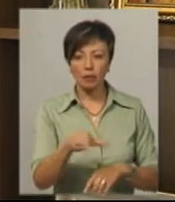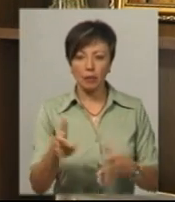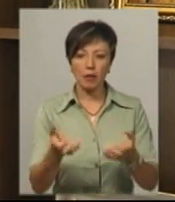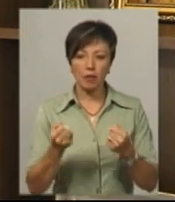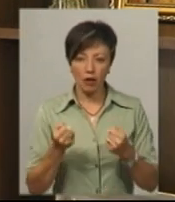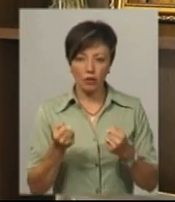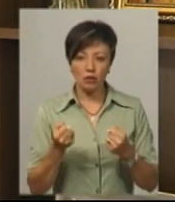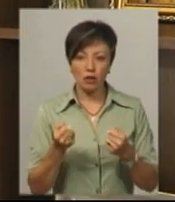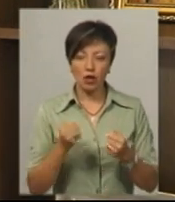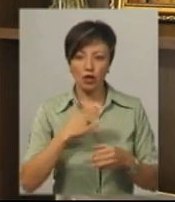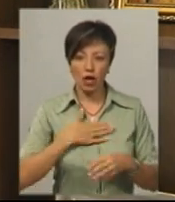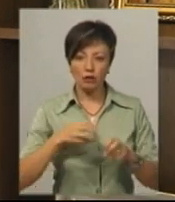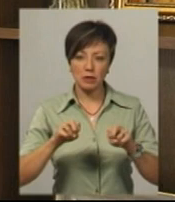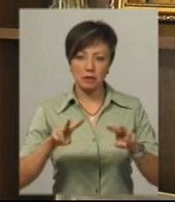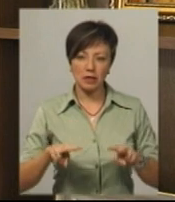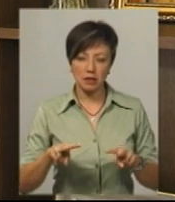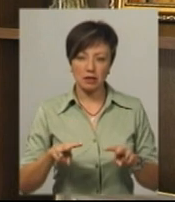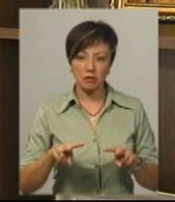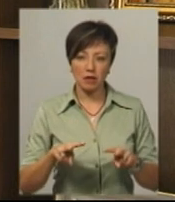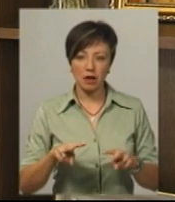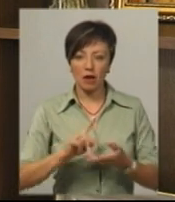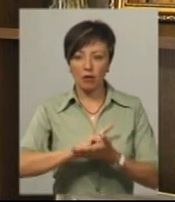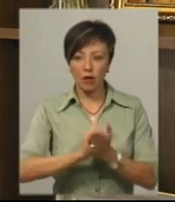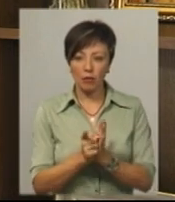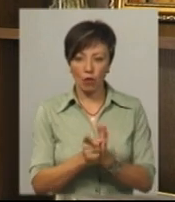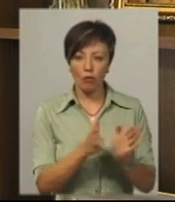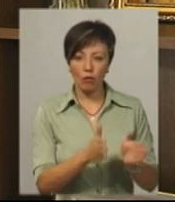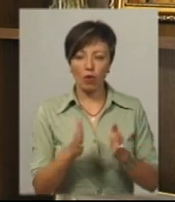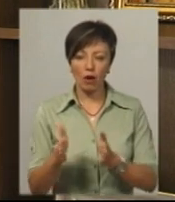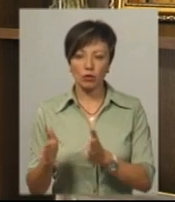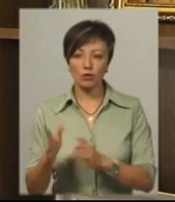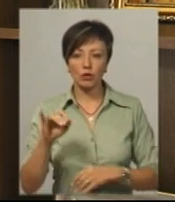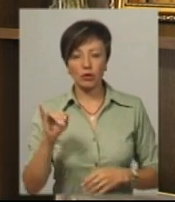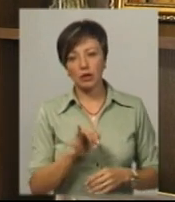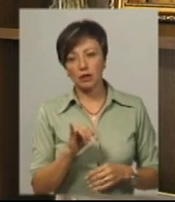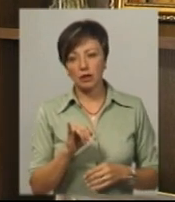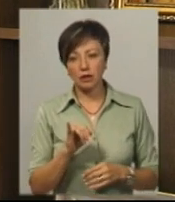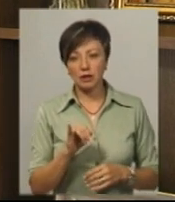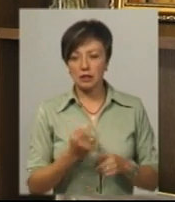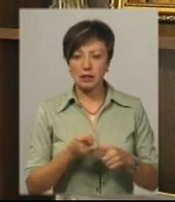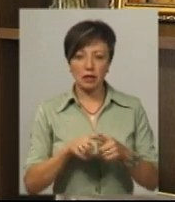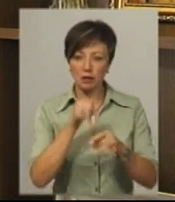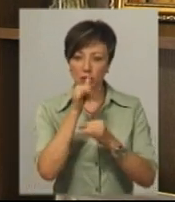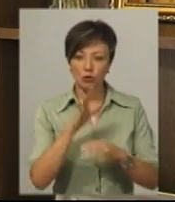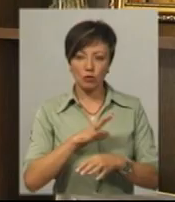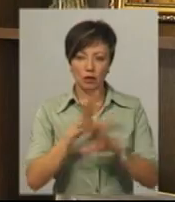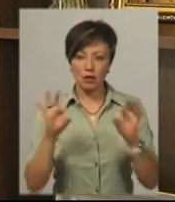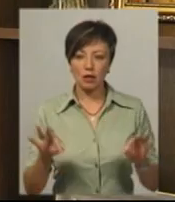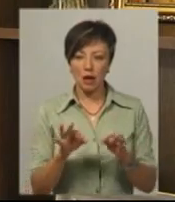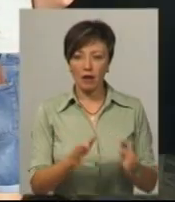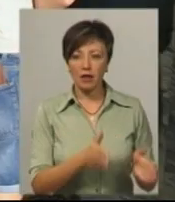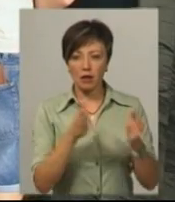приймаються нашими спеціалістами в ургентному порядку і однозначно це не може бути ніяким чином